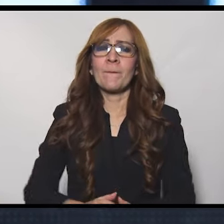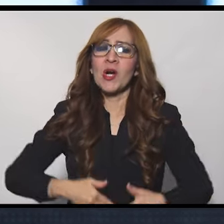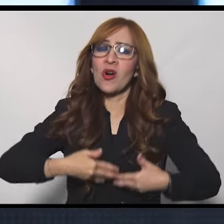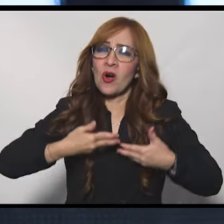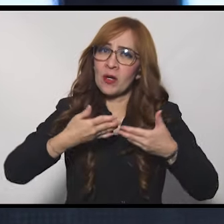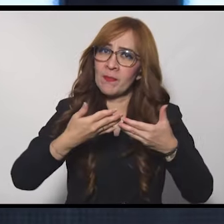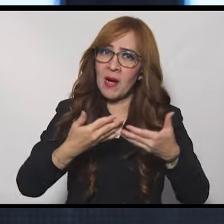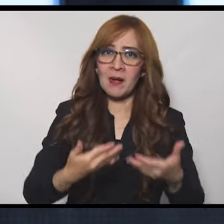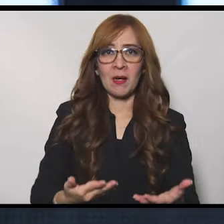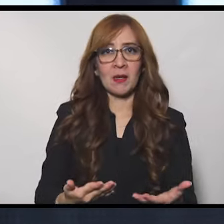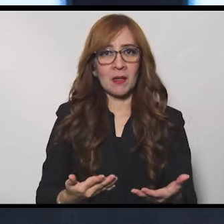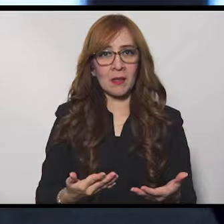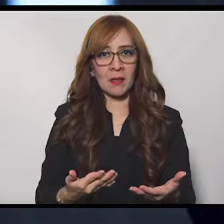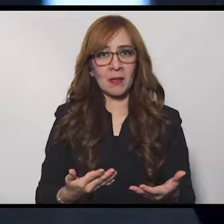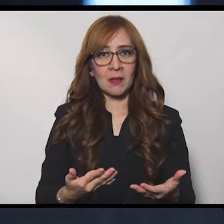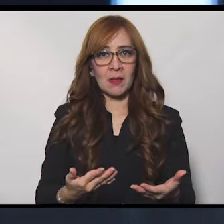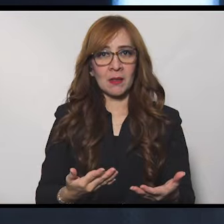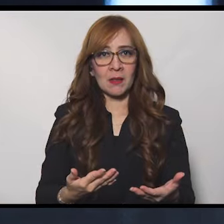sacrifice.